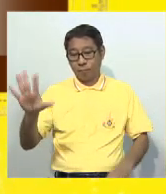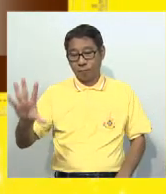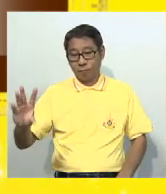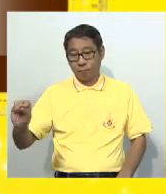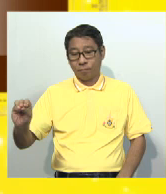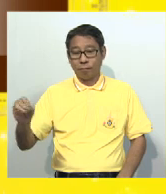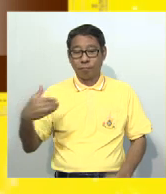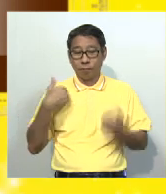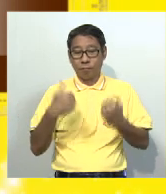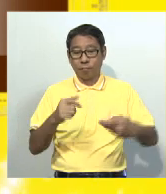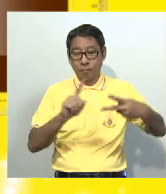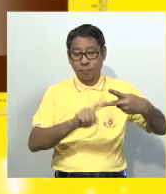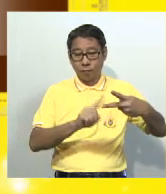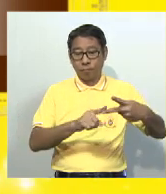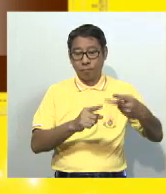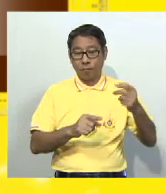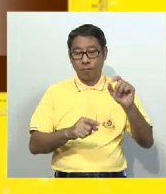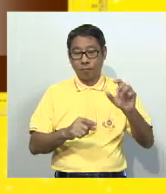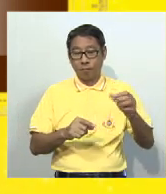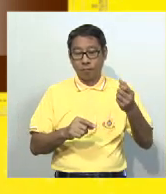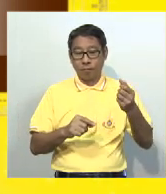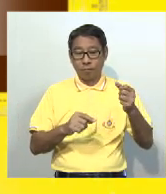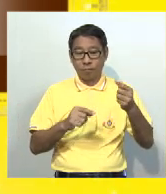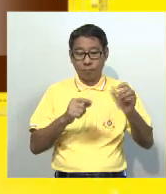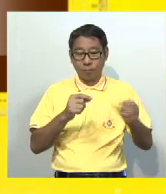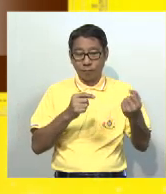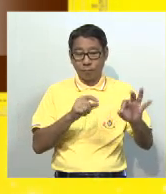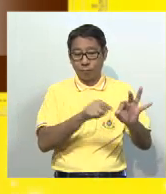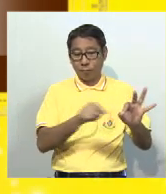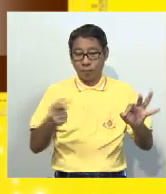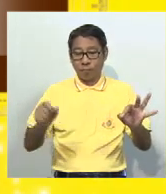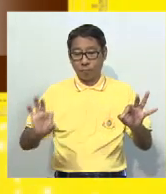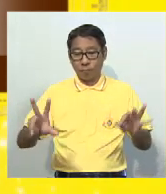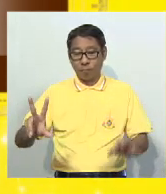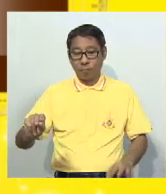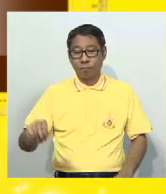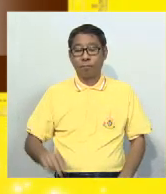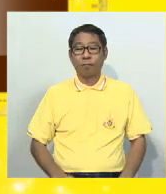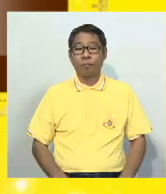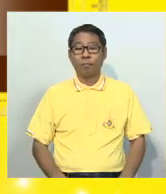17:50 นและเวลา 19:00 นจนถึง 19:30 นค่ะ